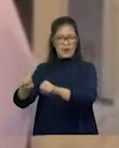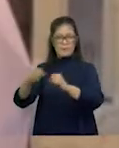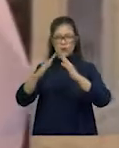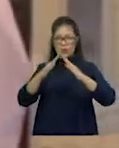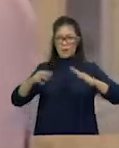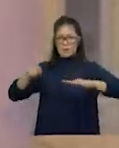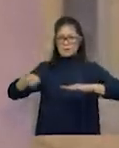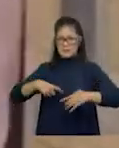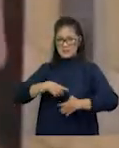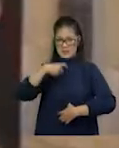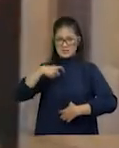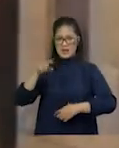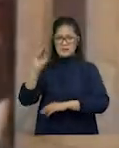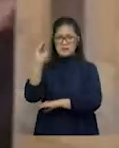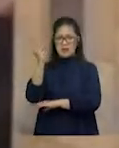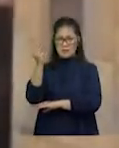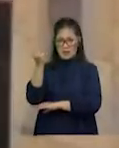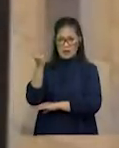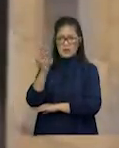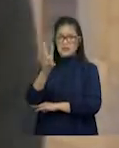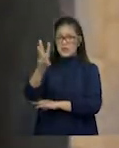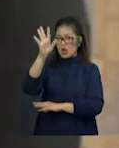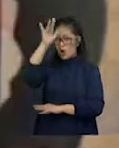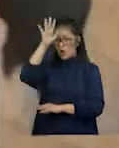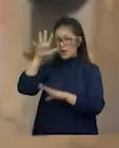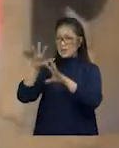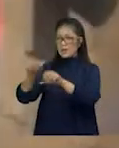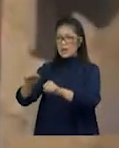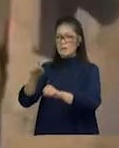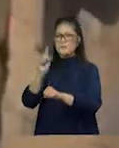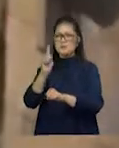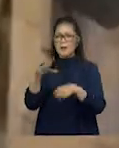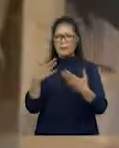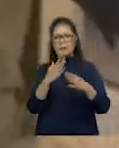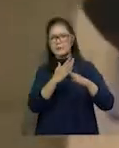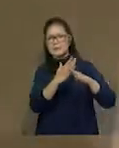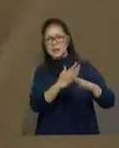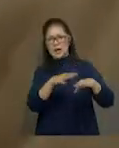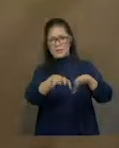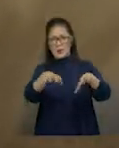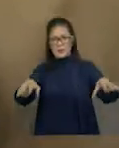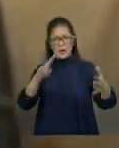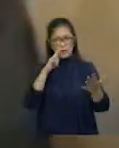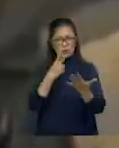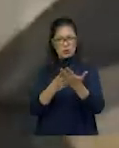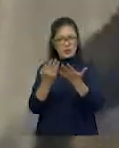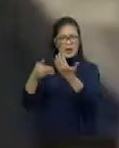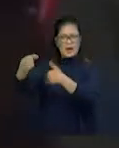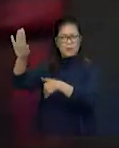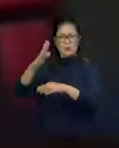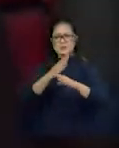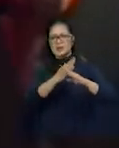Jakarta. Ketiganya ditahan untuk mencegah tersangka menghilangkan barang bukti ataupun melarikan diri. Ketiga tersangka diduga